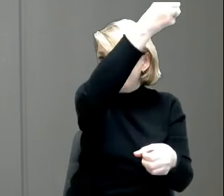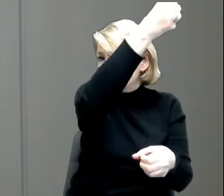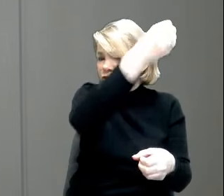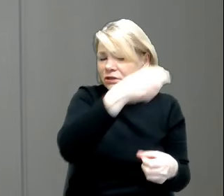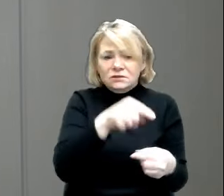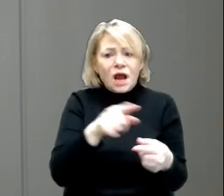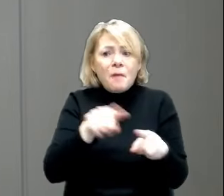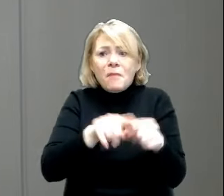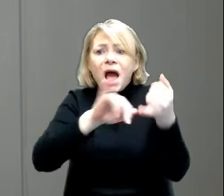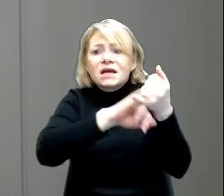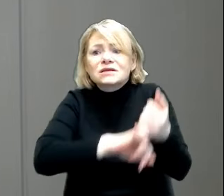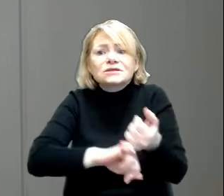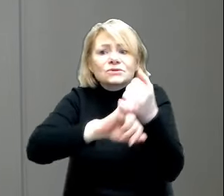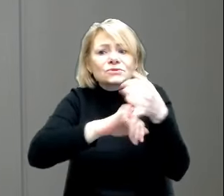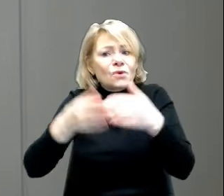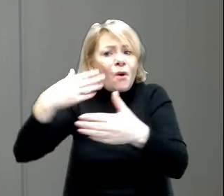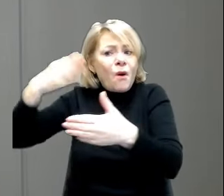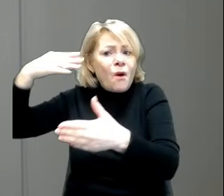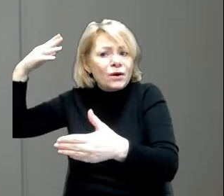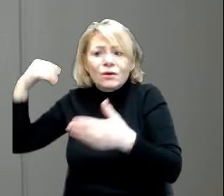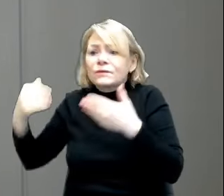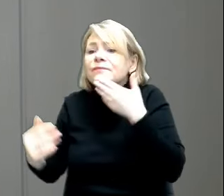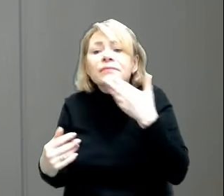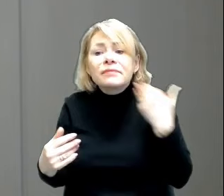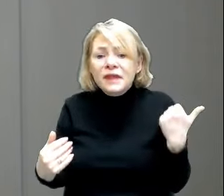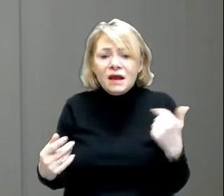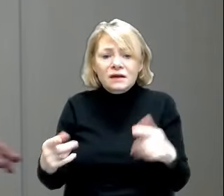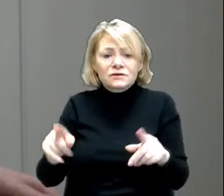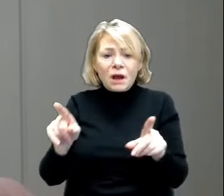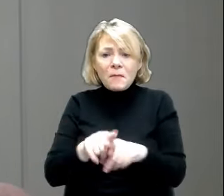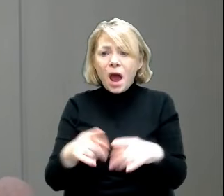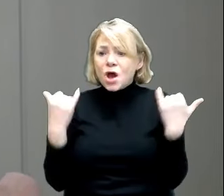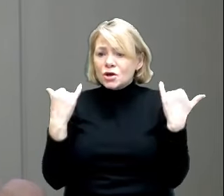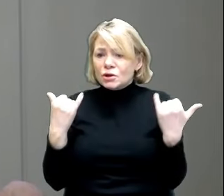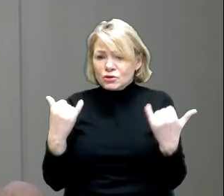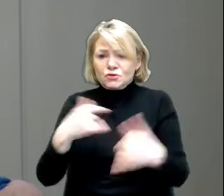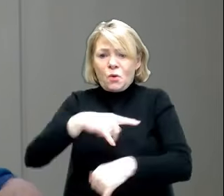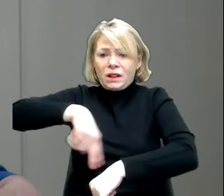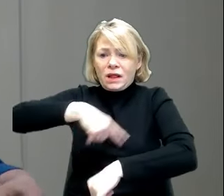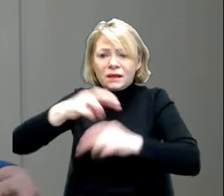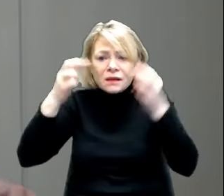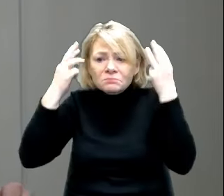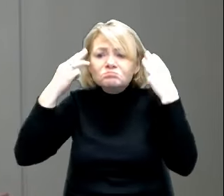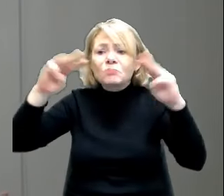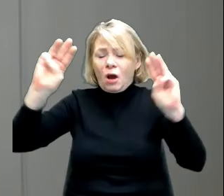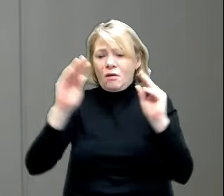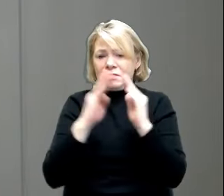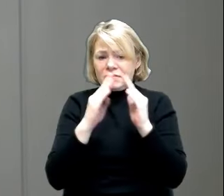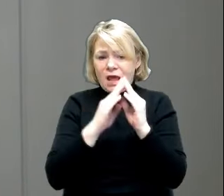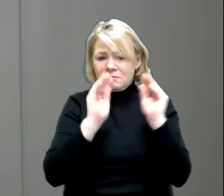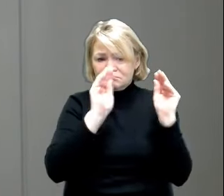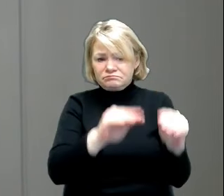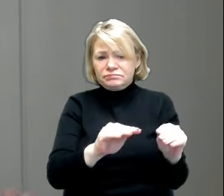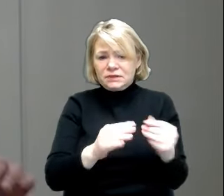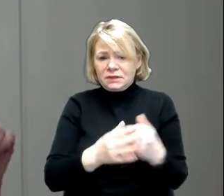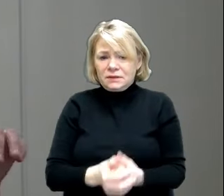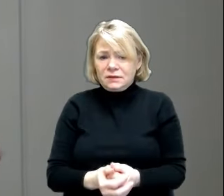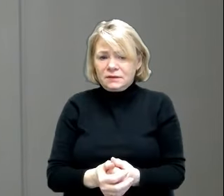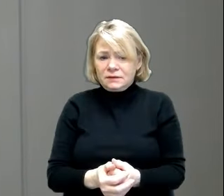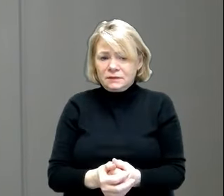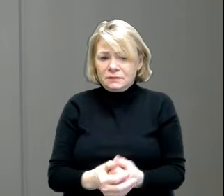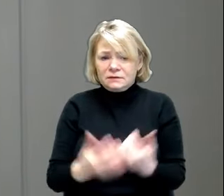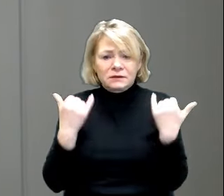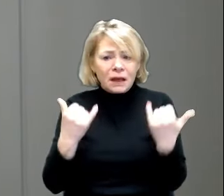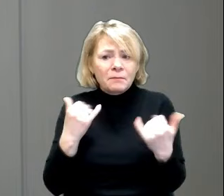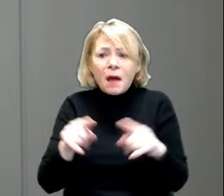šiuolaikinis pastatas dabar jį reikia įveiklinti jūs norit įveiklinti šiuolaikinį 21 amžiaus pastatą jūs norite